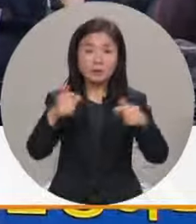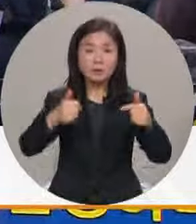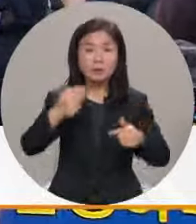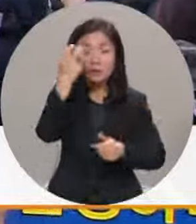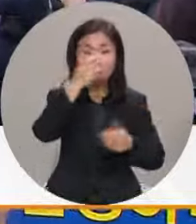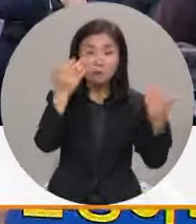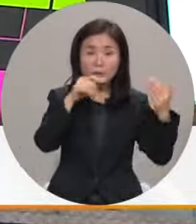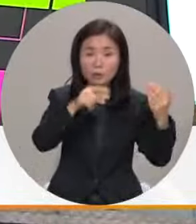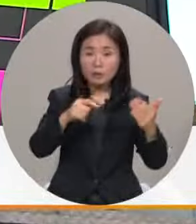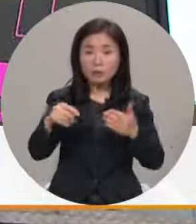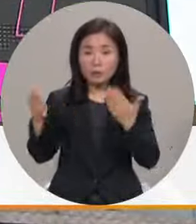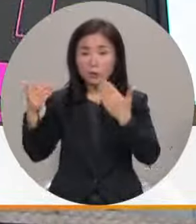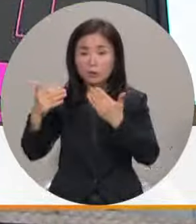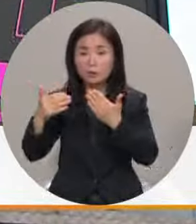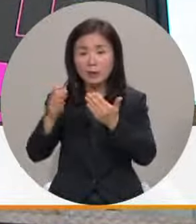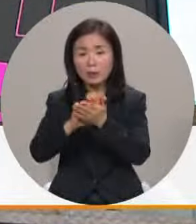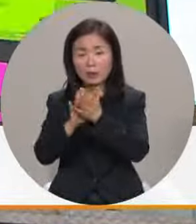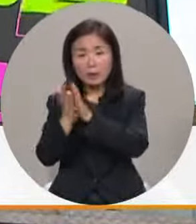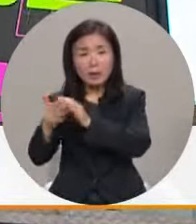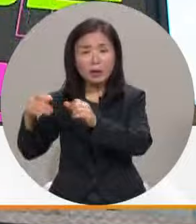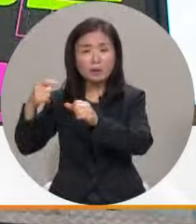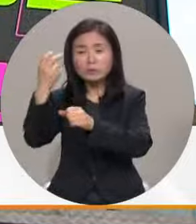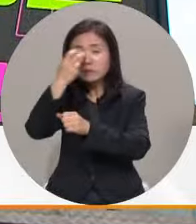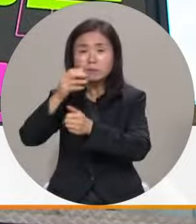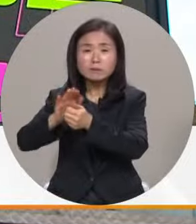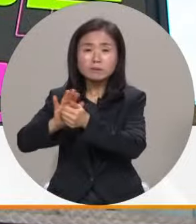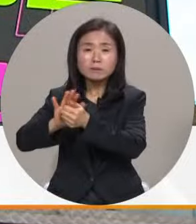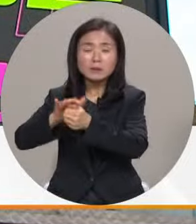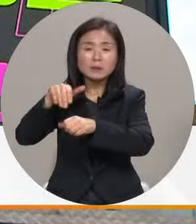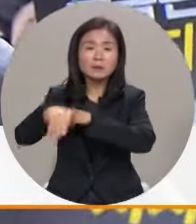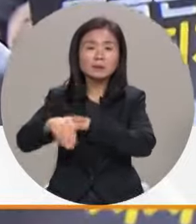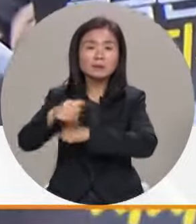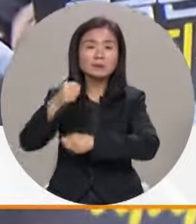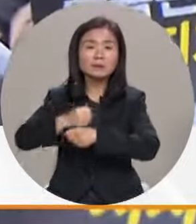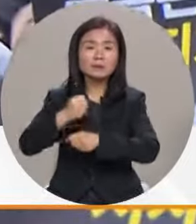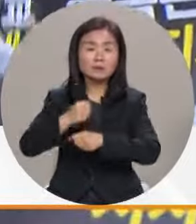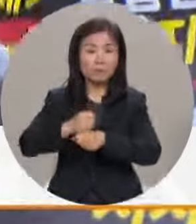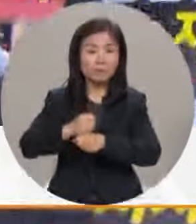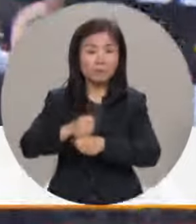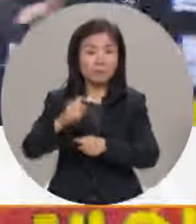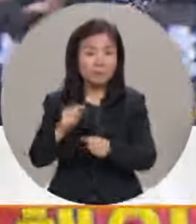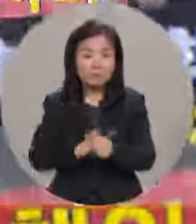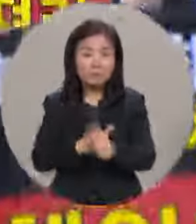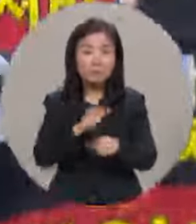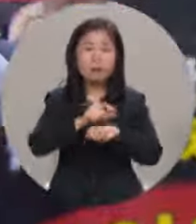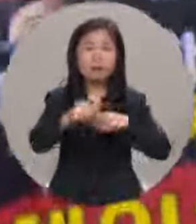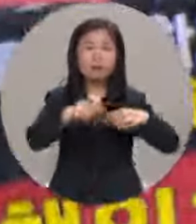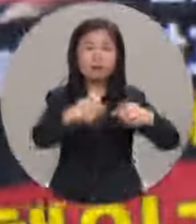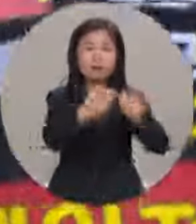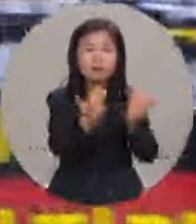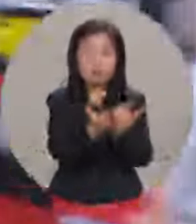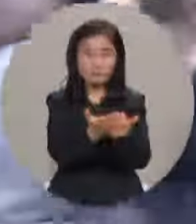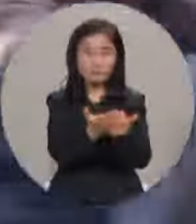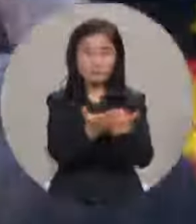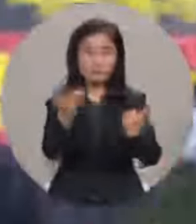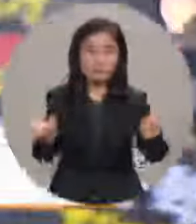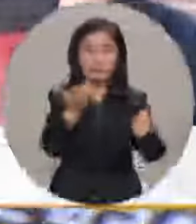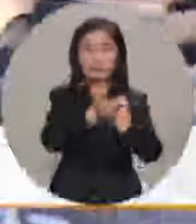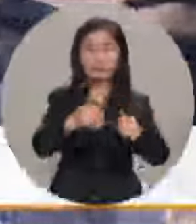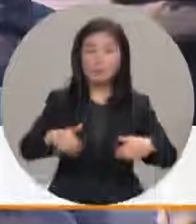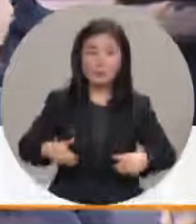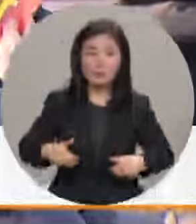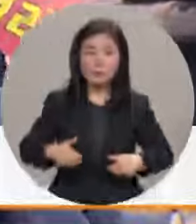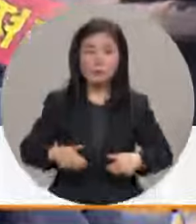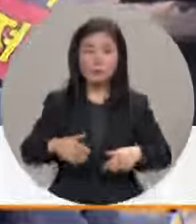만들어 교육의 본질을 저해하고 있다며 늘봄 업무를 지자체로 이관해야 한다고 주장했습니다 교시를 돌봄